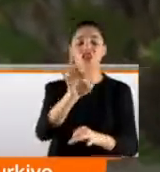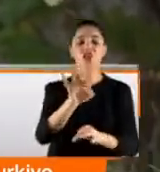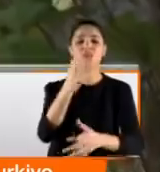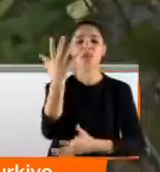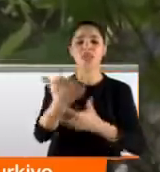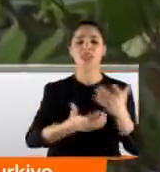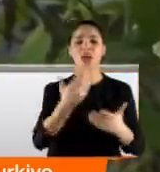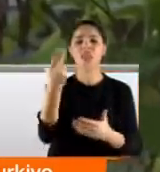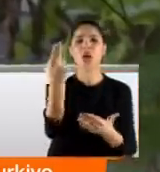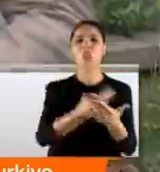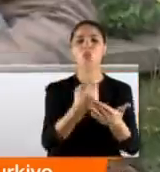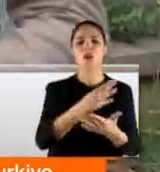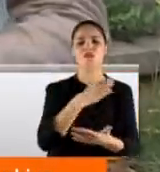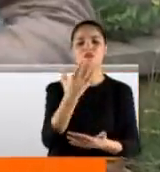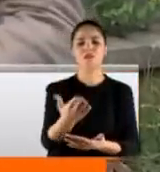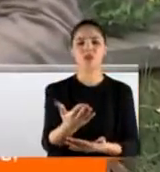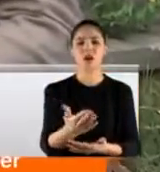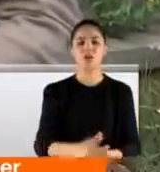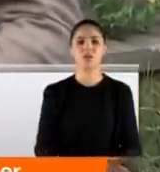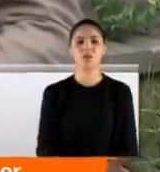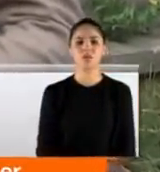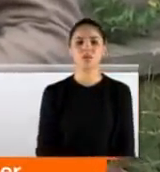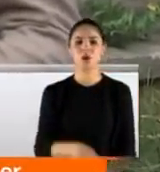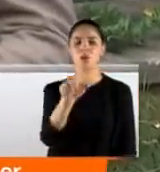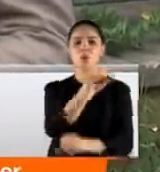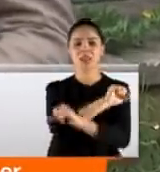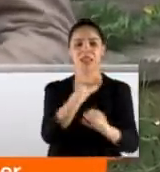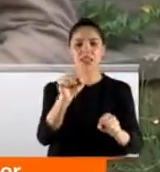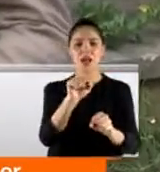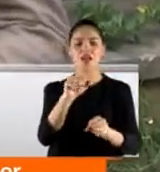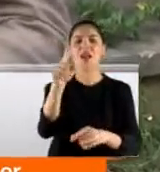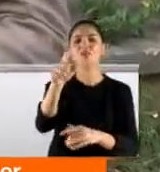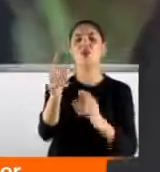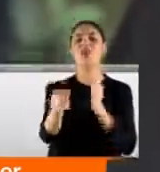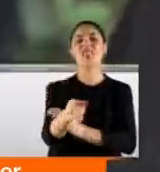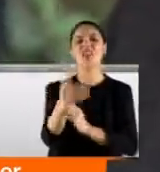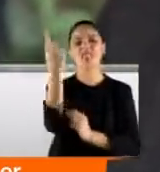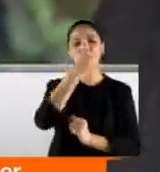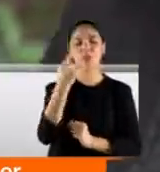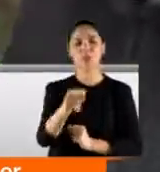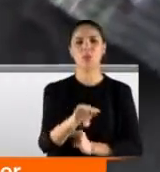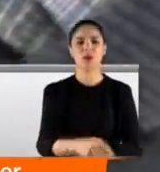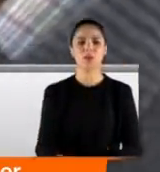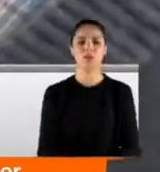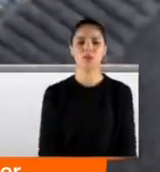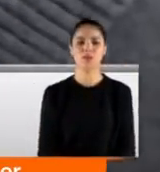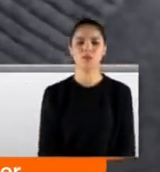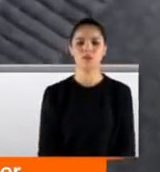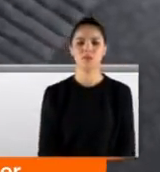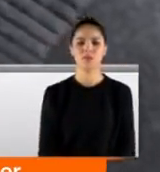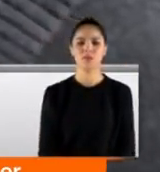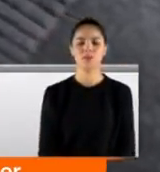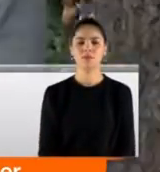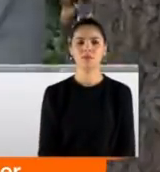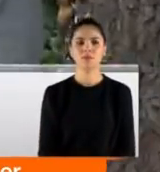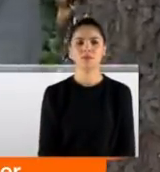yanan Kur'an-ı Kerimler oldu. Yangının bu kadar tahribatlı olması nedenlerinden biri de ahşap yapılı olması. Çok zor. Çok ezanlar okudum burada, çok